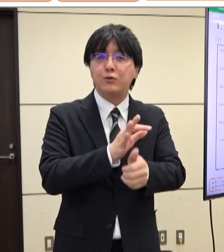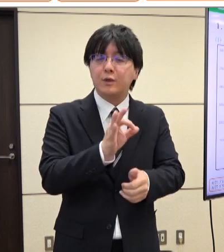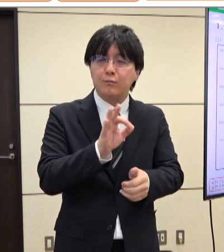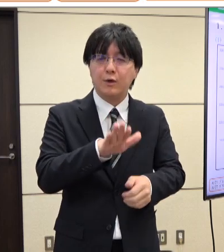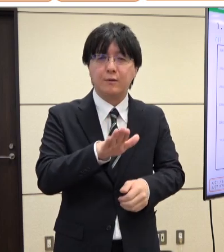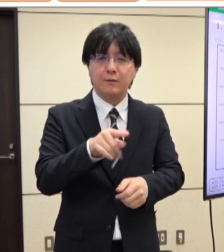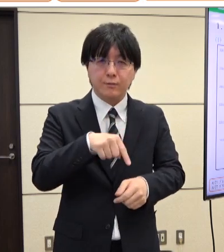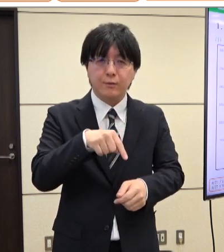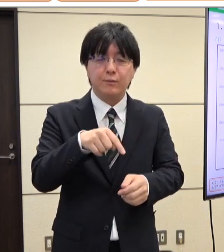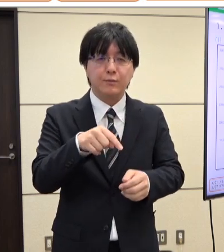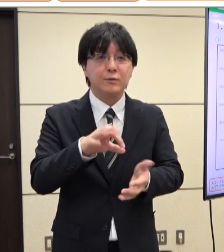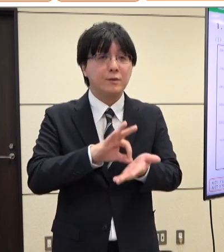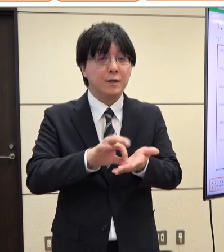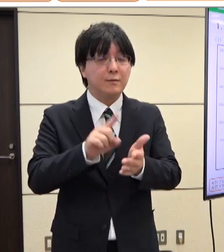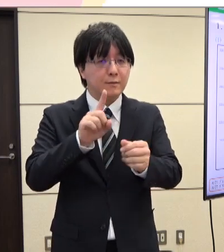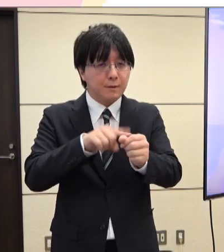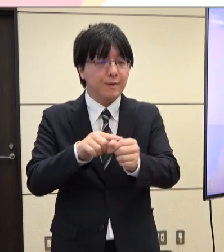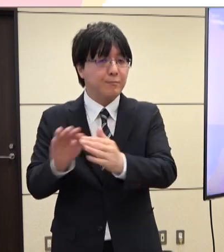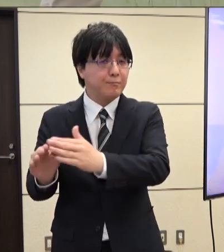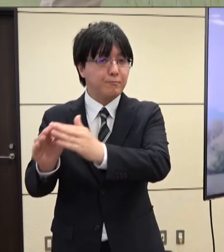います。